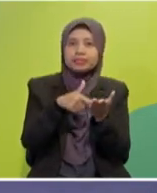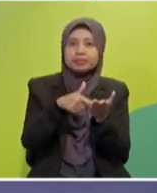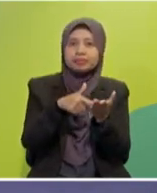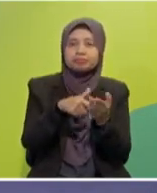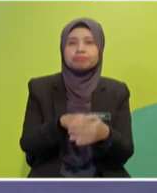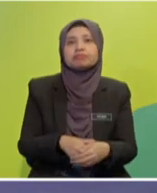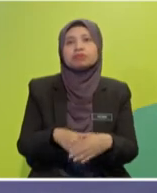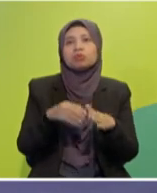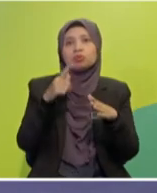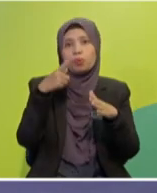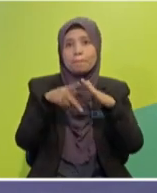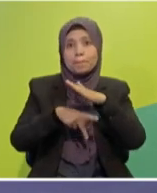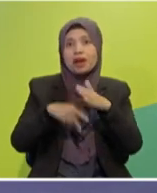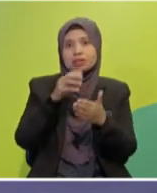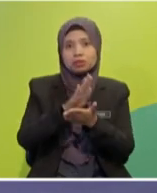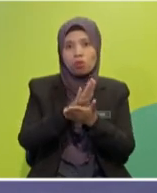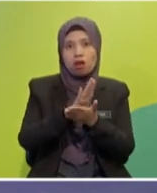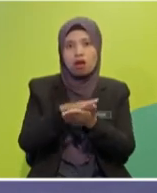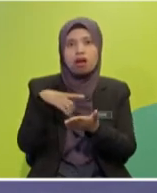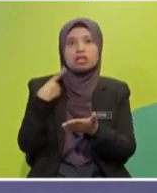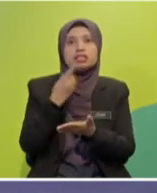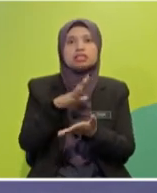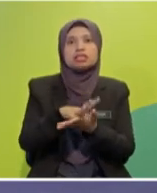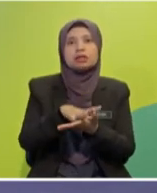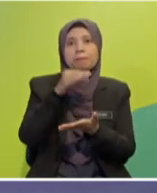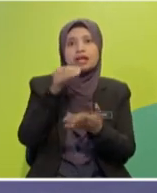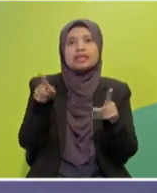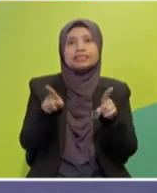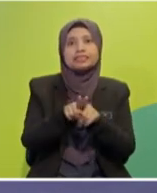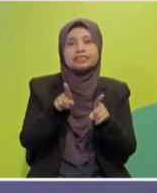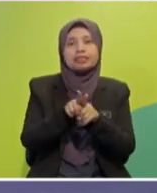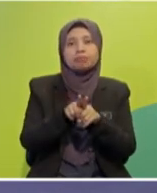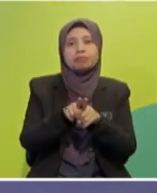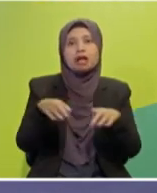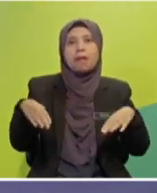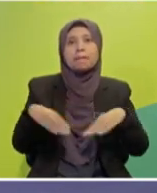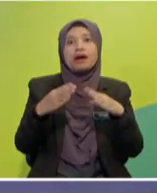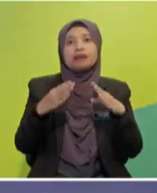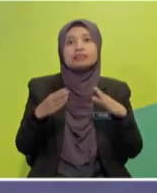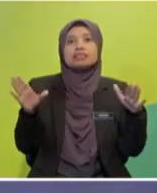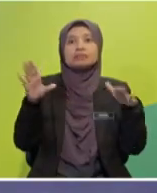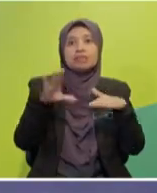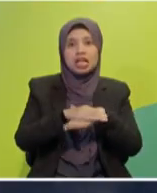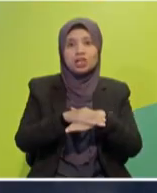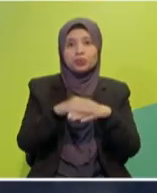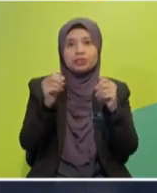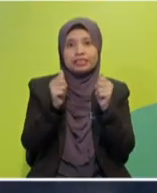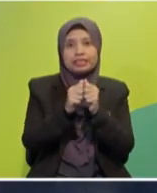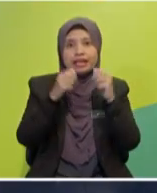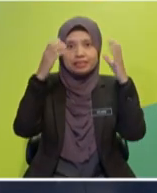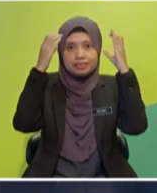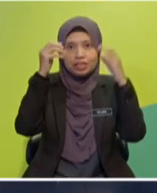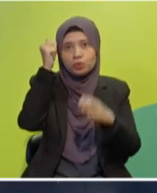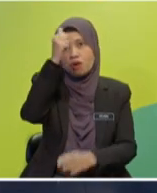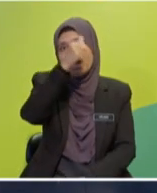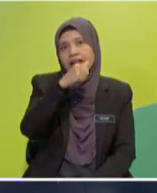slot prasekolah. Kita sedang belajar sama-sama bahasa Melayu dan bersama saya ialah Cikgu Ayu. Cikgu Ayu, saya